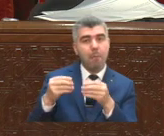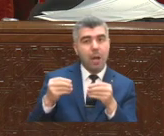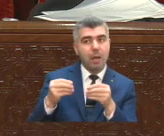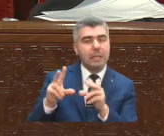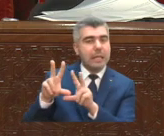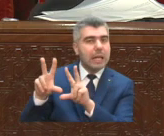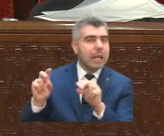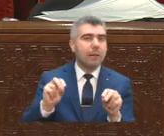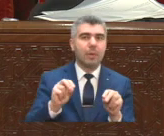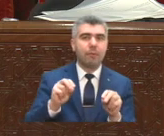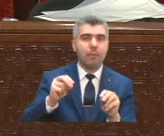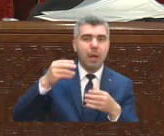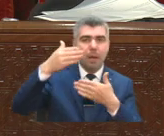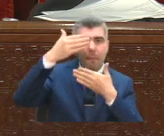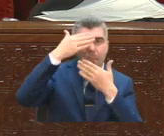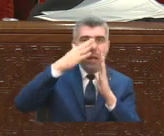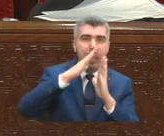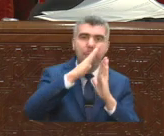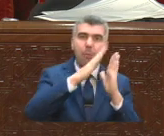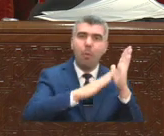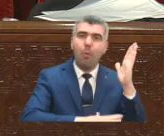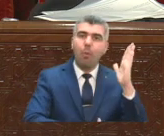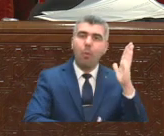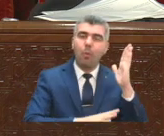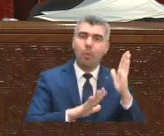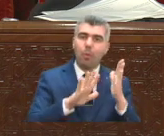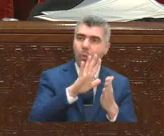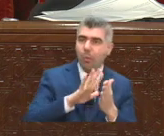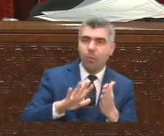الوطني. اليوم